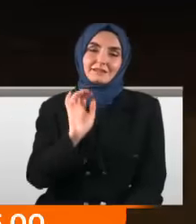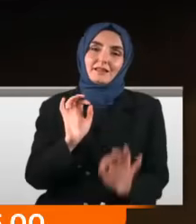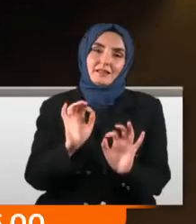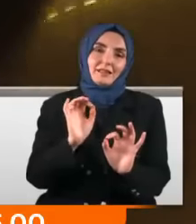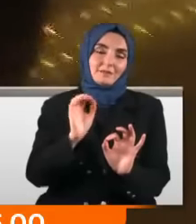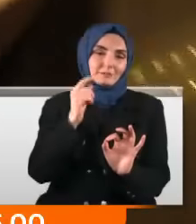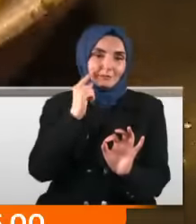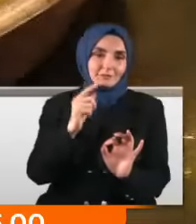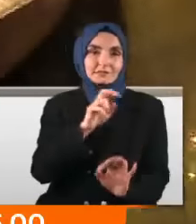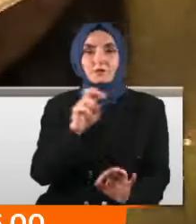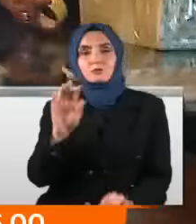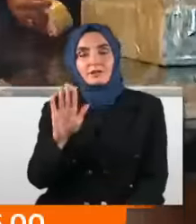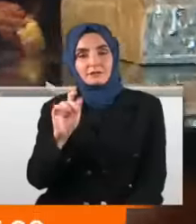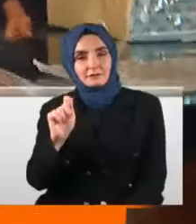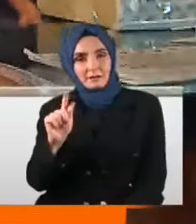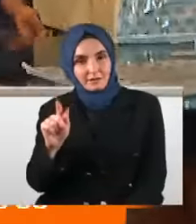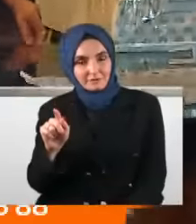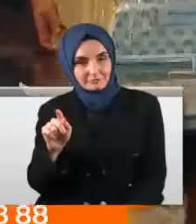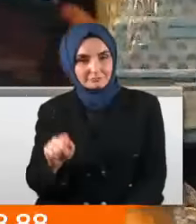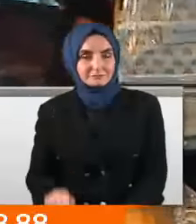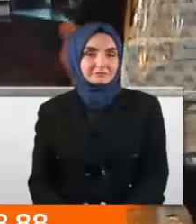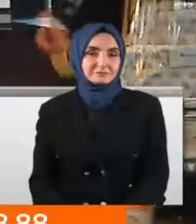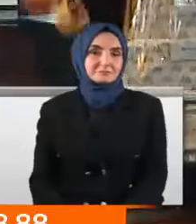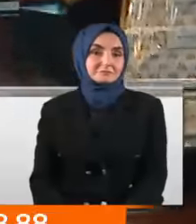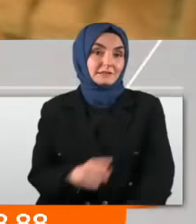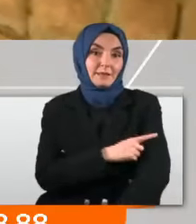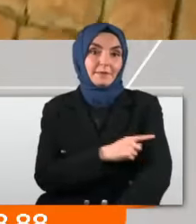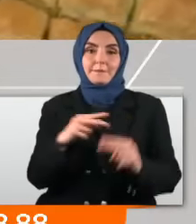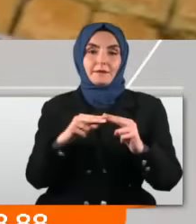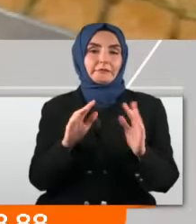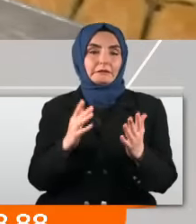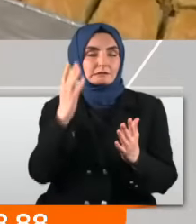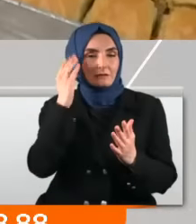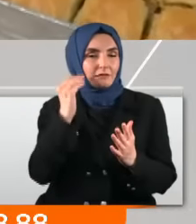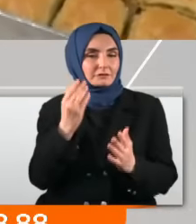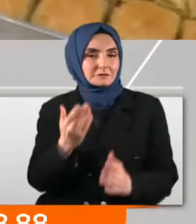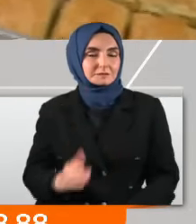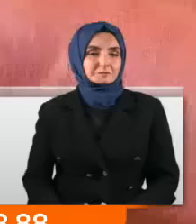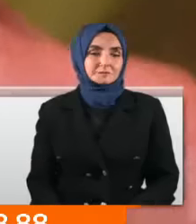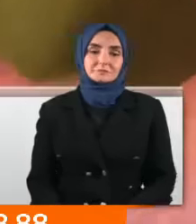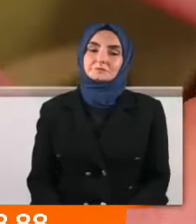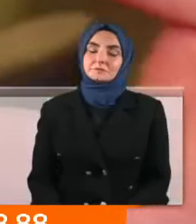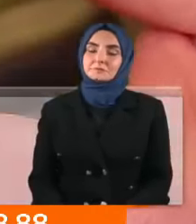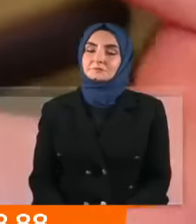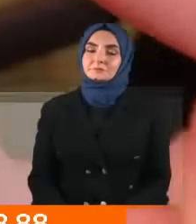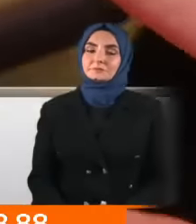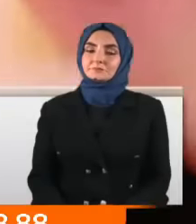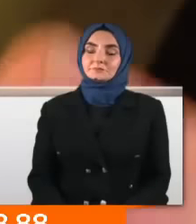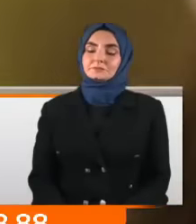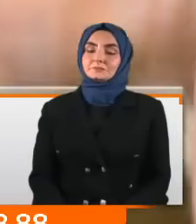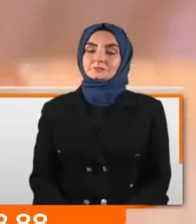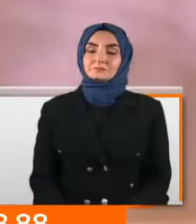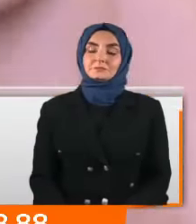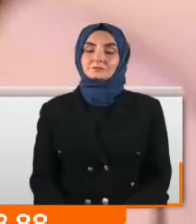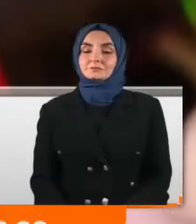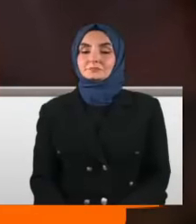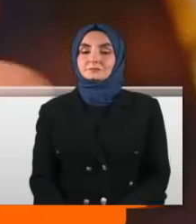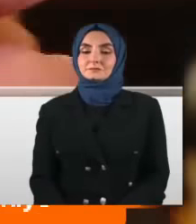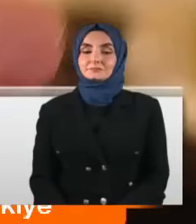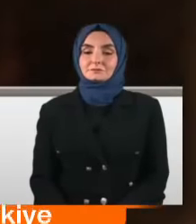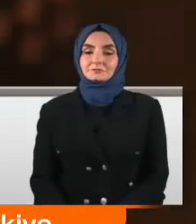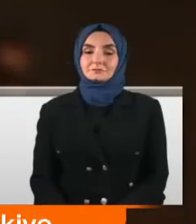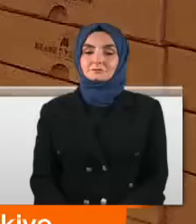midye baklavamız var 1100 lira. Biz kaliteli baklavayı nasıl anlarız? Şerbeti de tam kıvamında olacak. Şunu çatalı batırdığınızda bakın